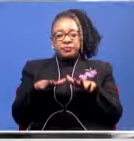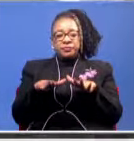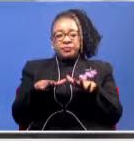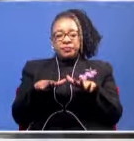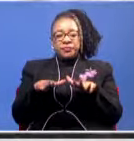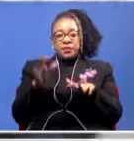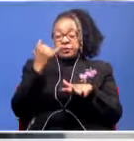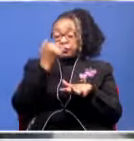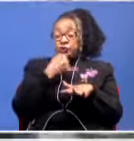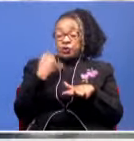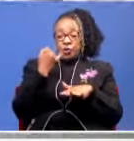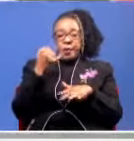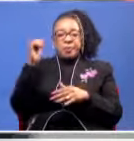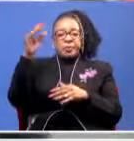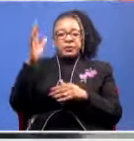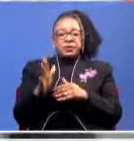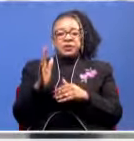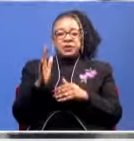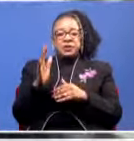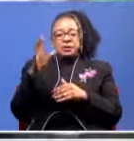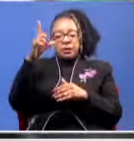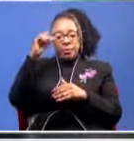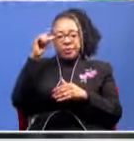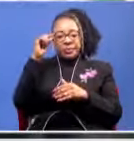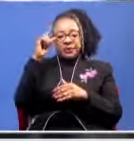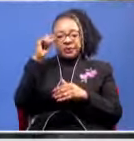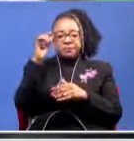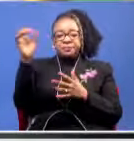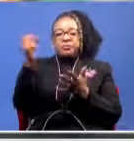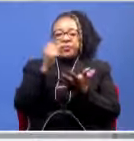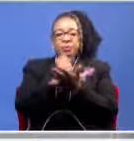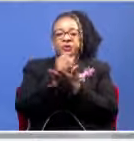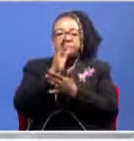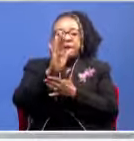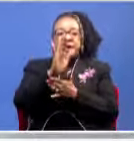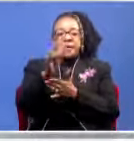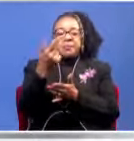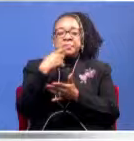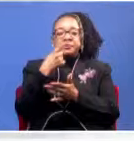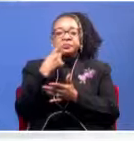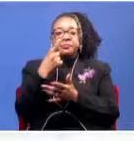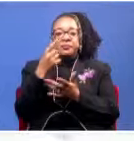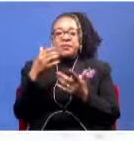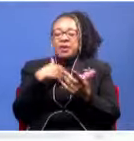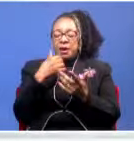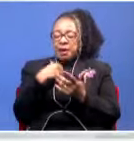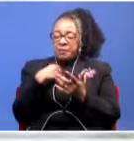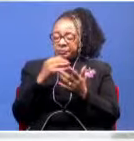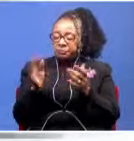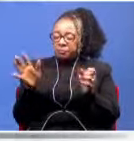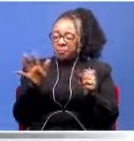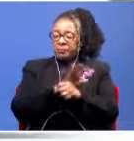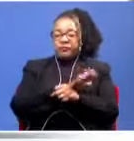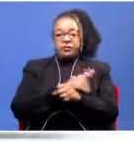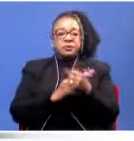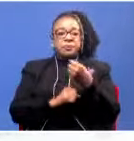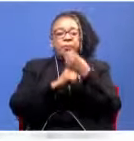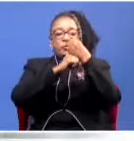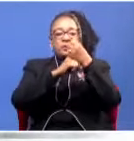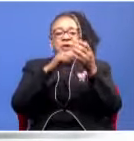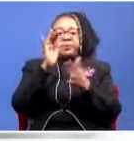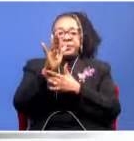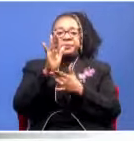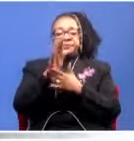Joho ni mwanasiasa tajika ukanda wa pwani, uteuzi wake ukitarajiwa kuwa na mshiko mkubwa katika azma ya Rais Ruto ya